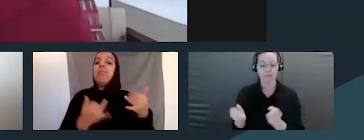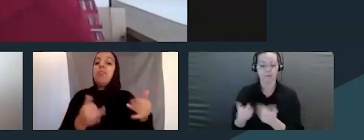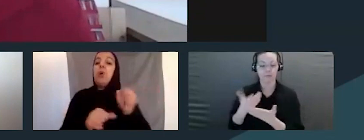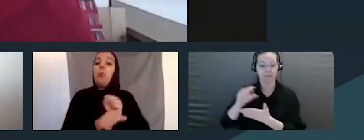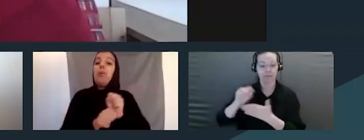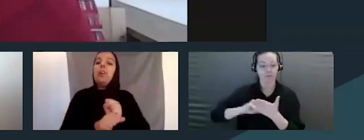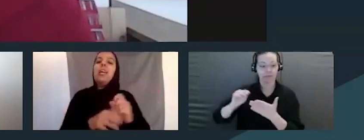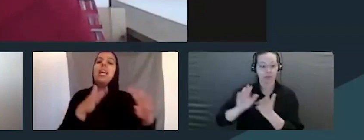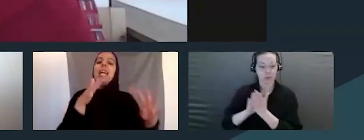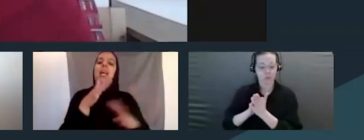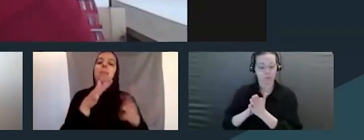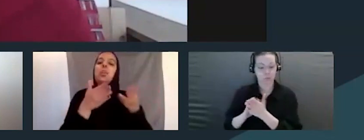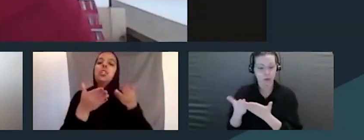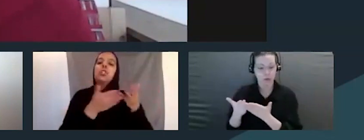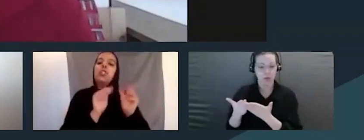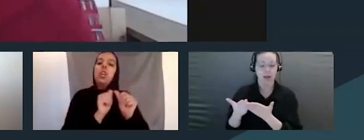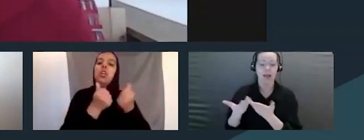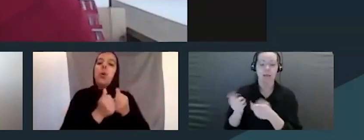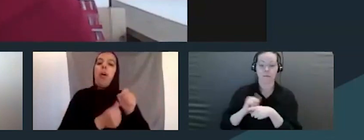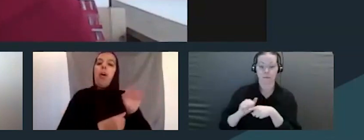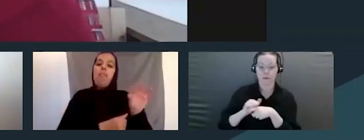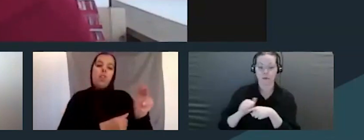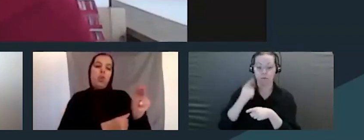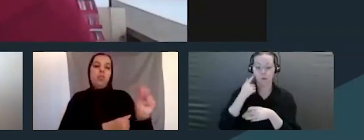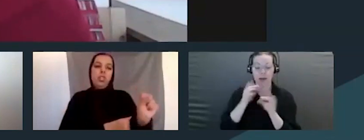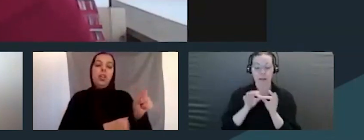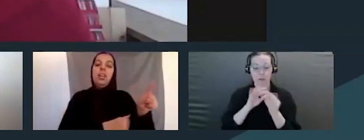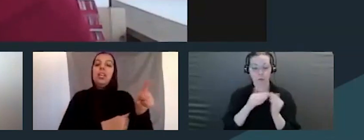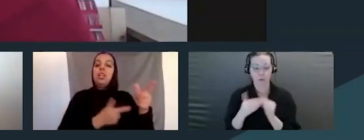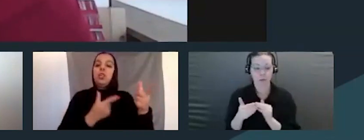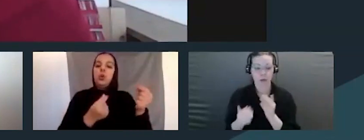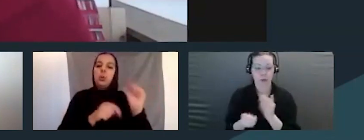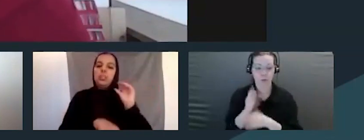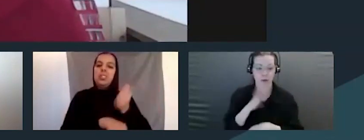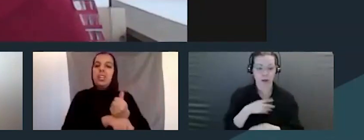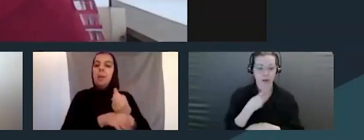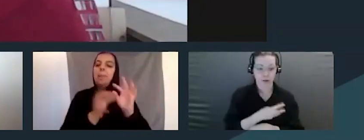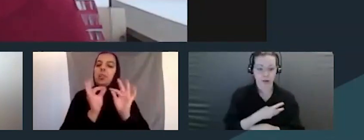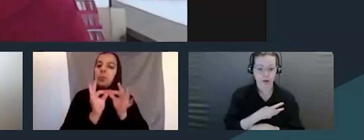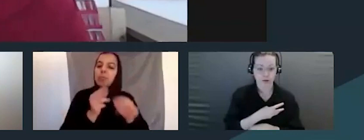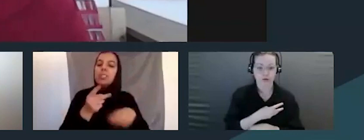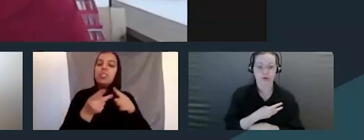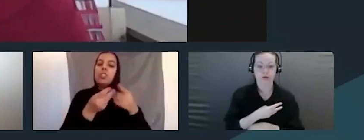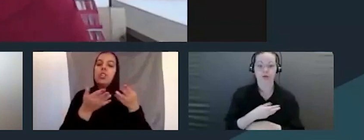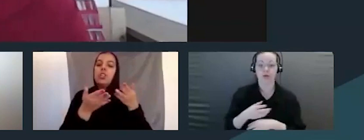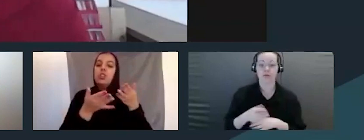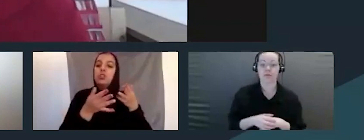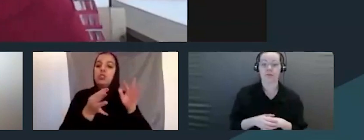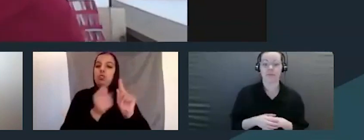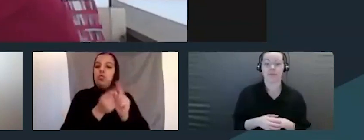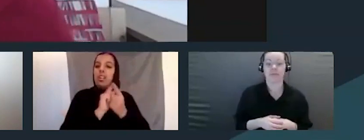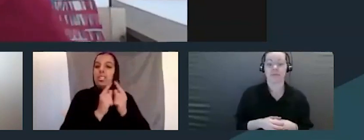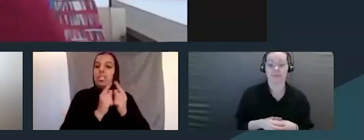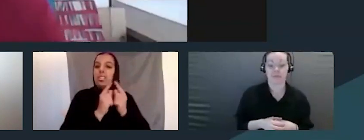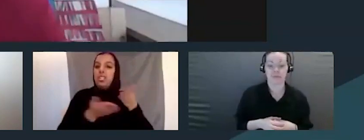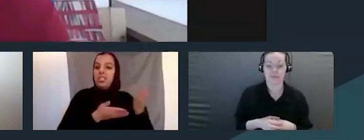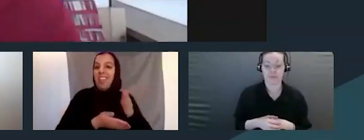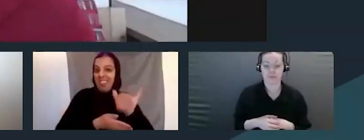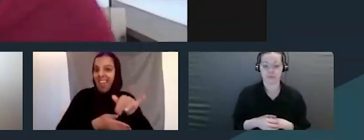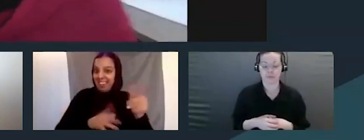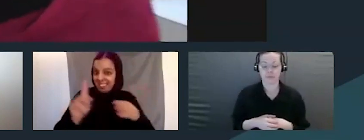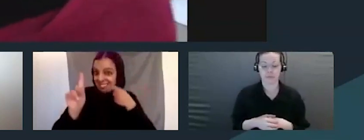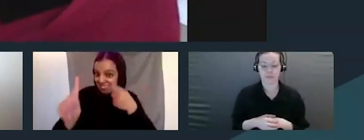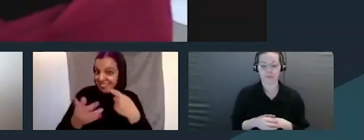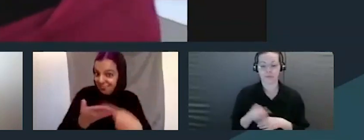l'Immigrant Services Association de Nouvelle-Écosse, où il coordonne les services de traduction et d'interprétation. Et c'est ce sur quoi vous allez discuter,